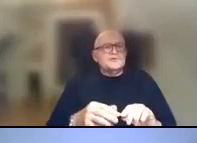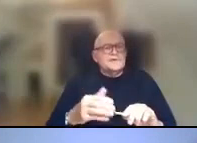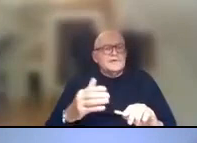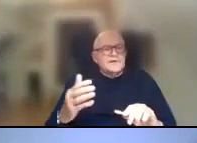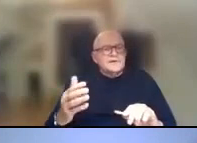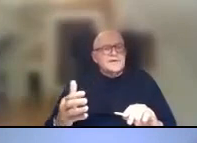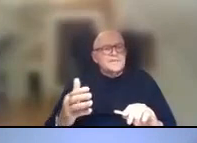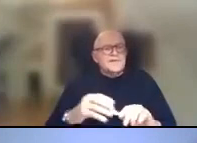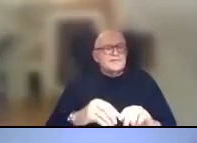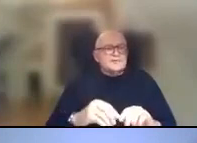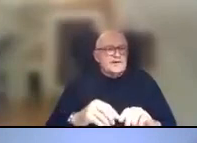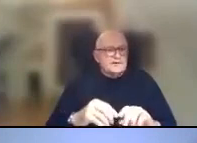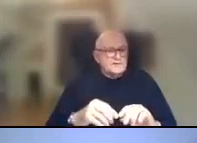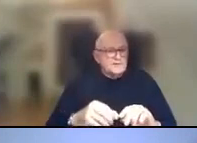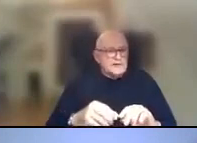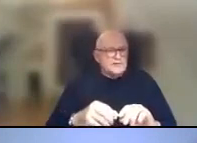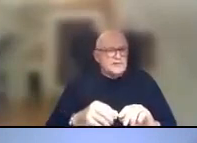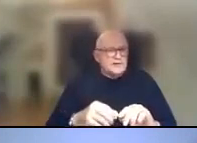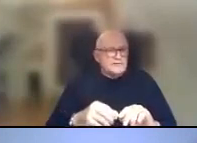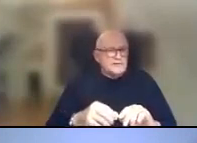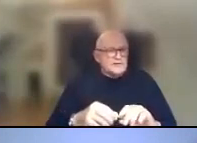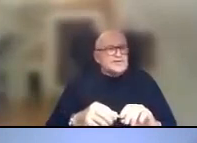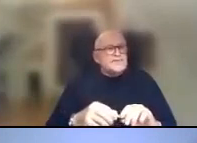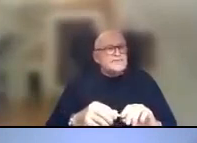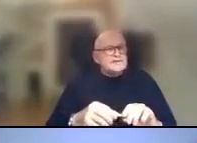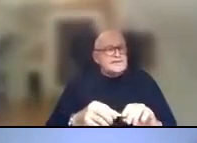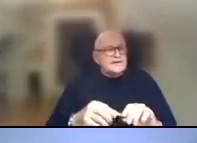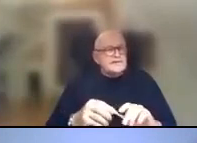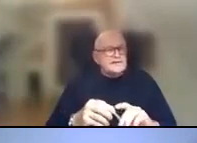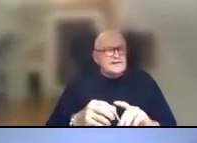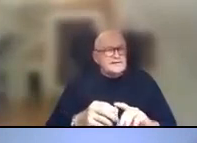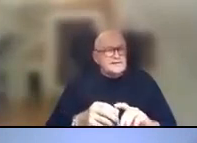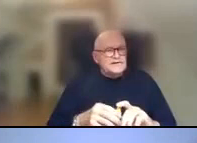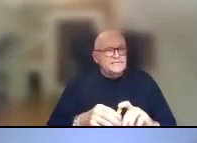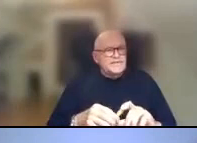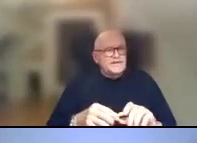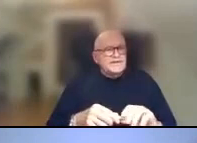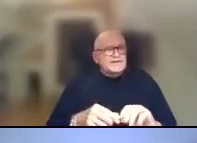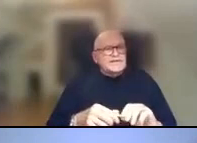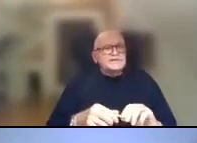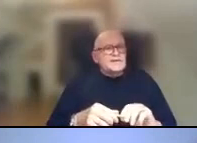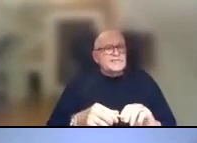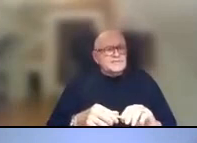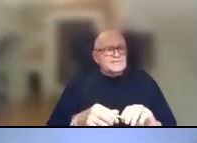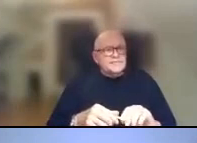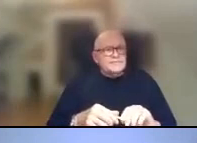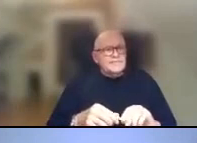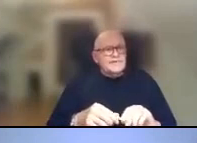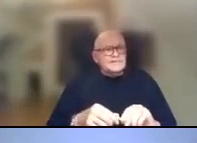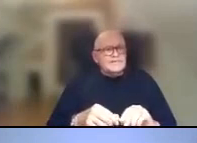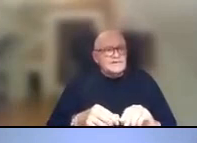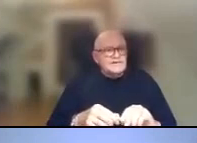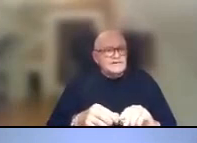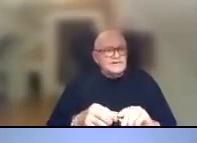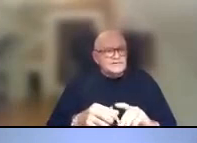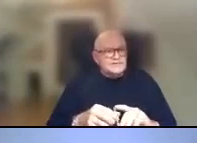zwischen dem Erwischtwerden durch eine Kollegin und der Strafanzeige der Klinik. Es hängt damit zusammen,